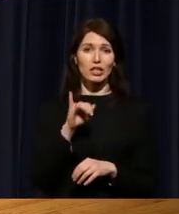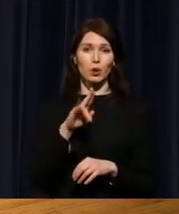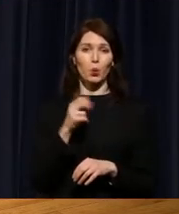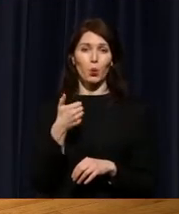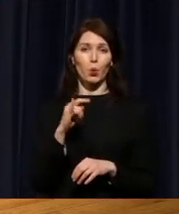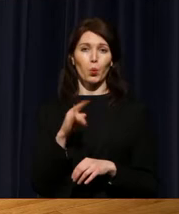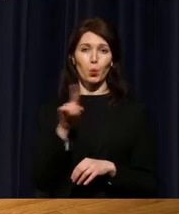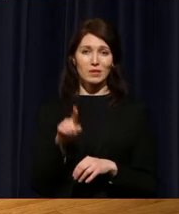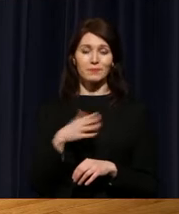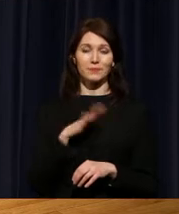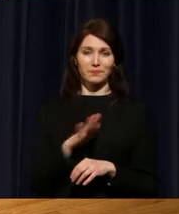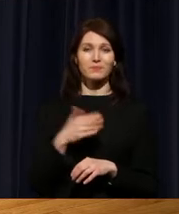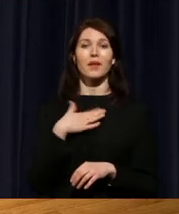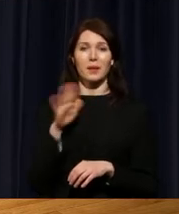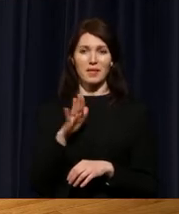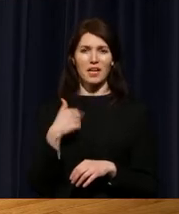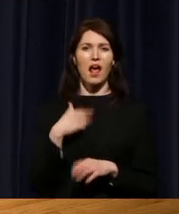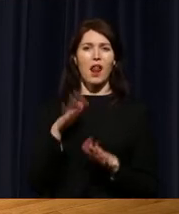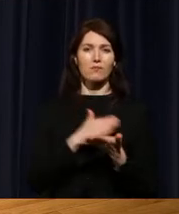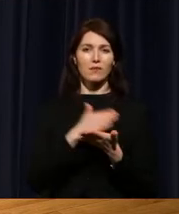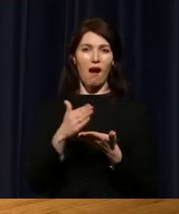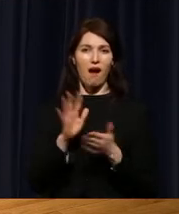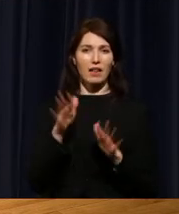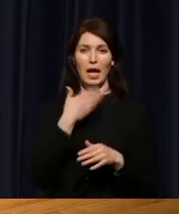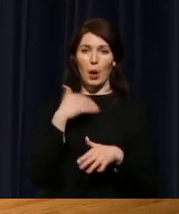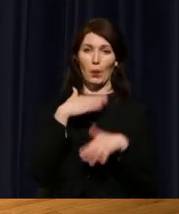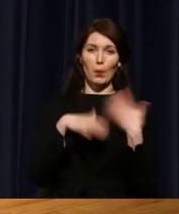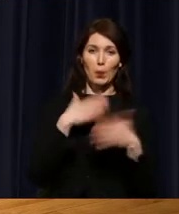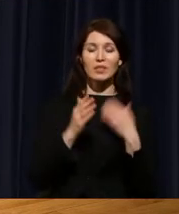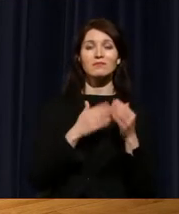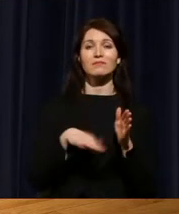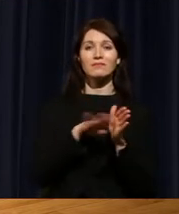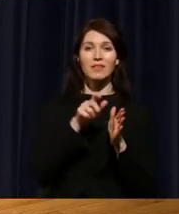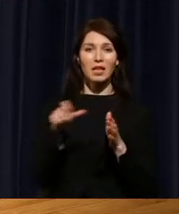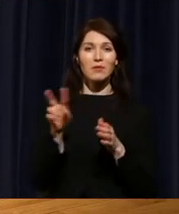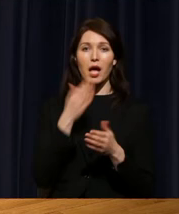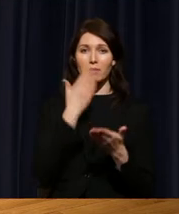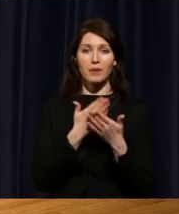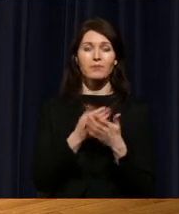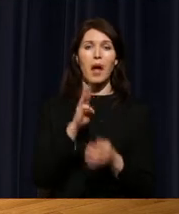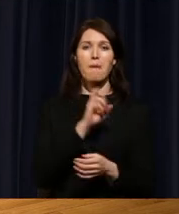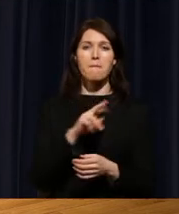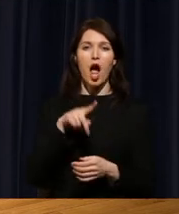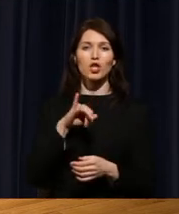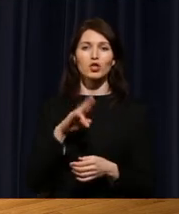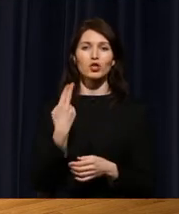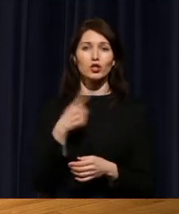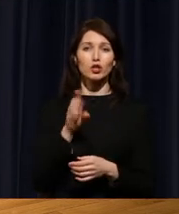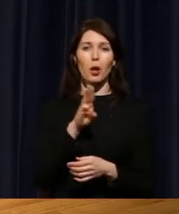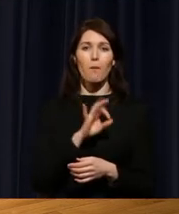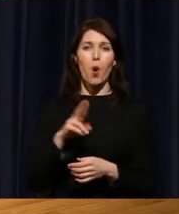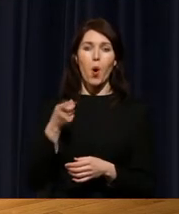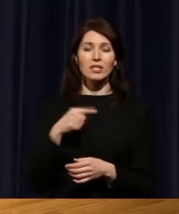Nu, lai ir pēc kārtas citādāk, es sajaukšu beigās galīgi visu secību visiem tiem, kas mūs rāda. Mārtiņš Mors ir Rīgas domas